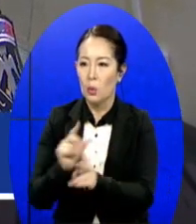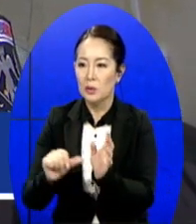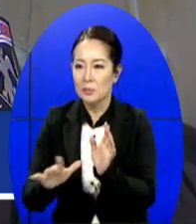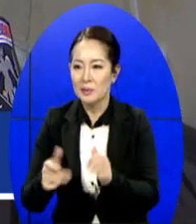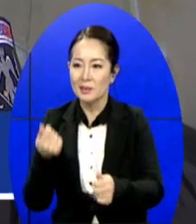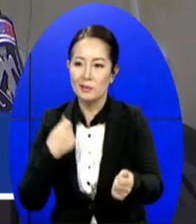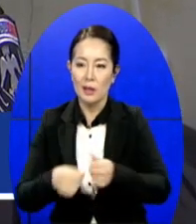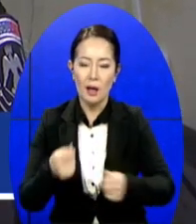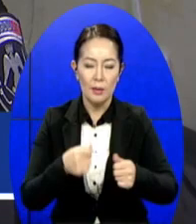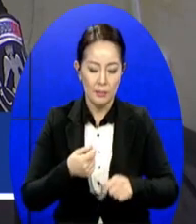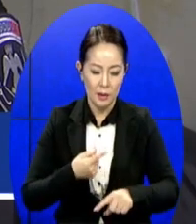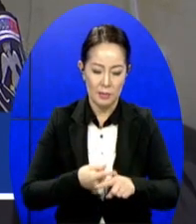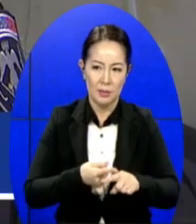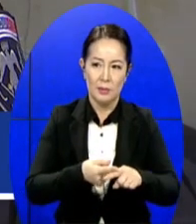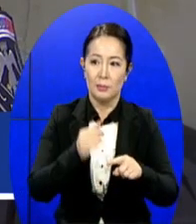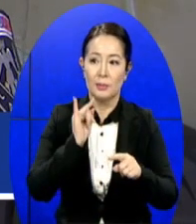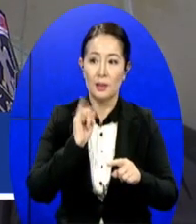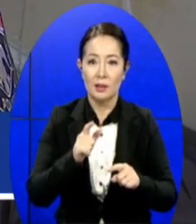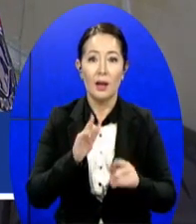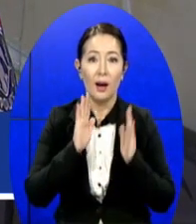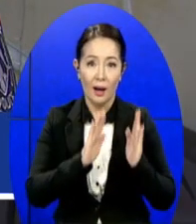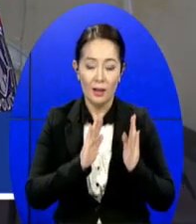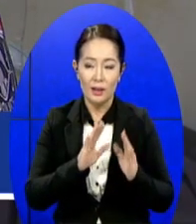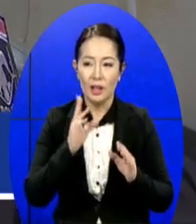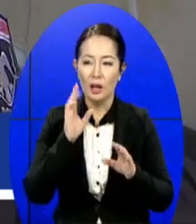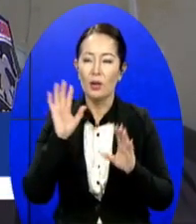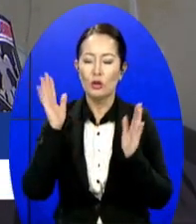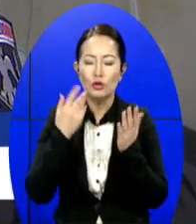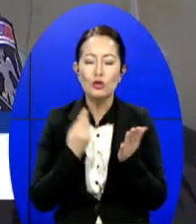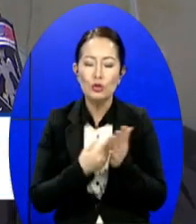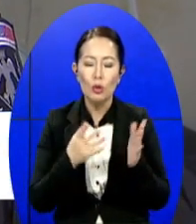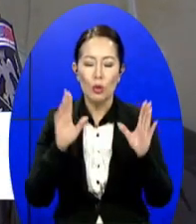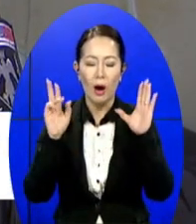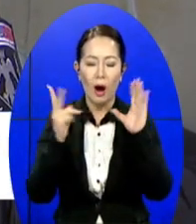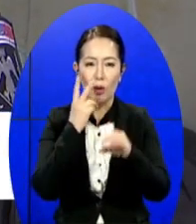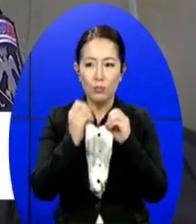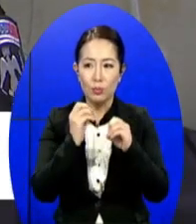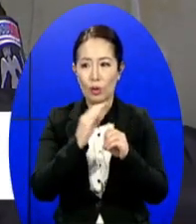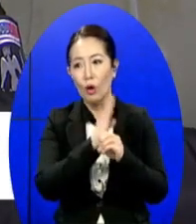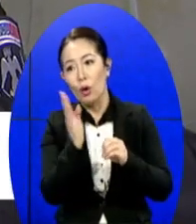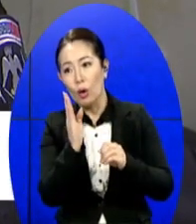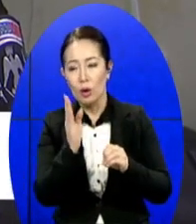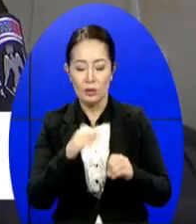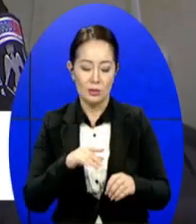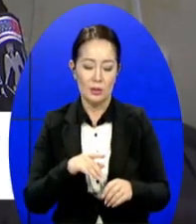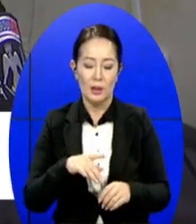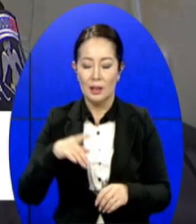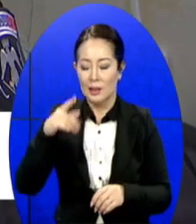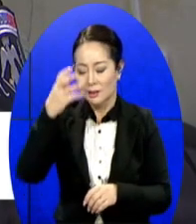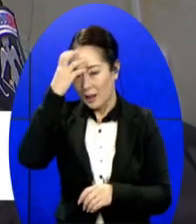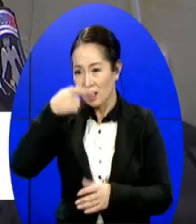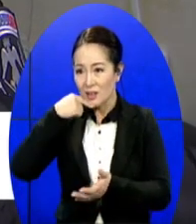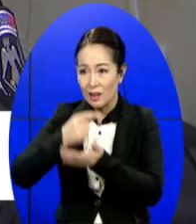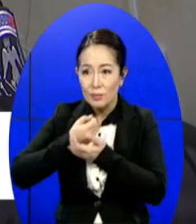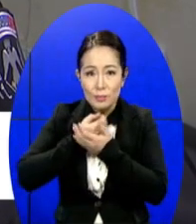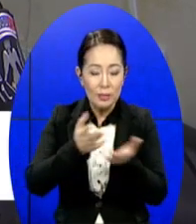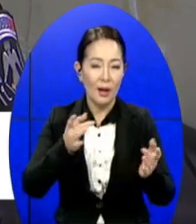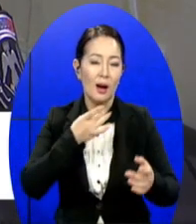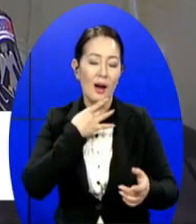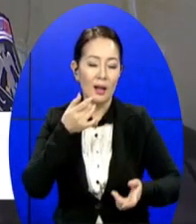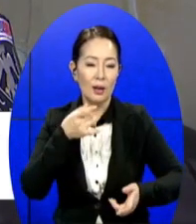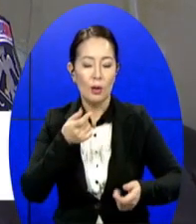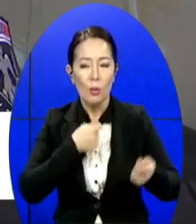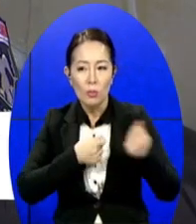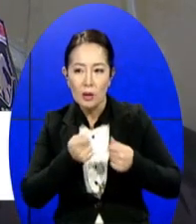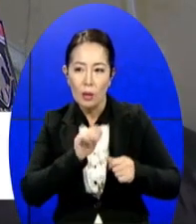ихсэх хандлагатай байна. Энэ одоо нөгөө тэгтэг цагаас хойш засаг даргын захирамж гарсантай холбоотой арх согтууруулагын